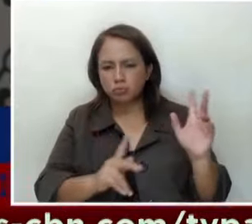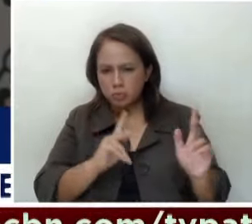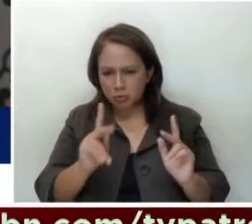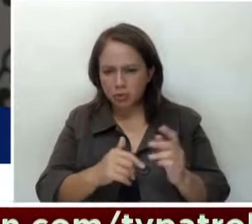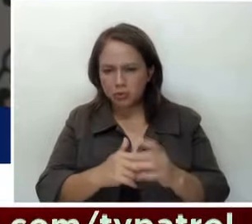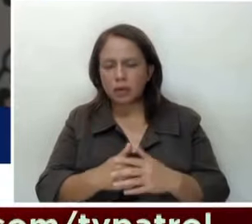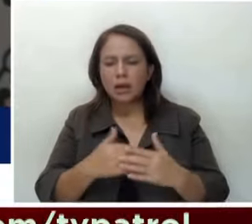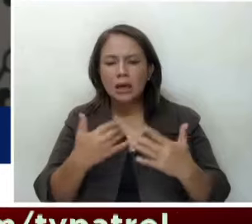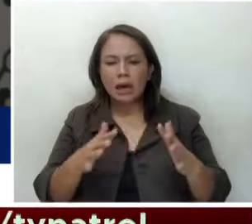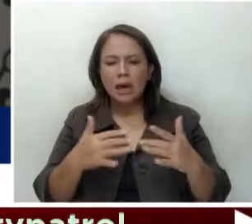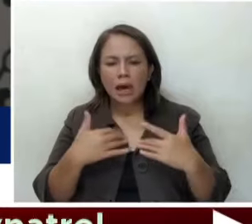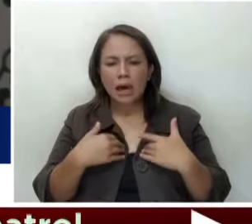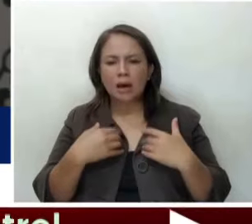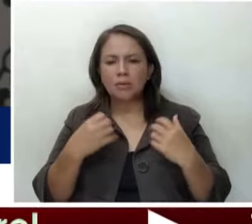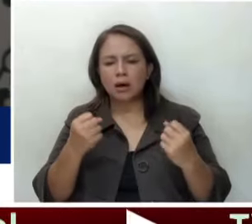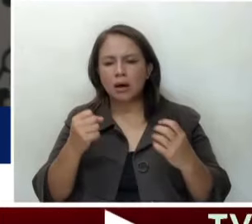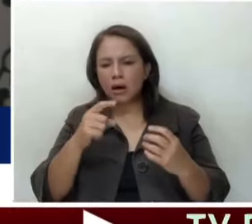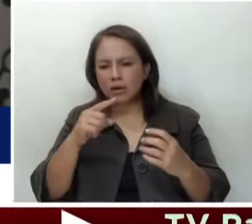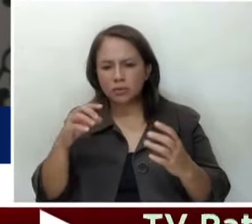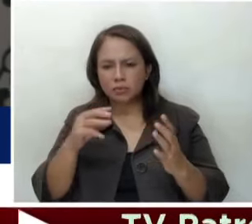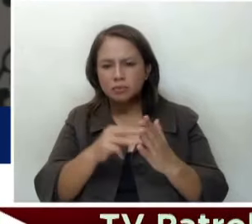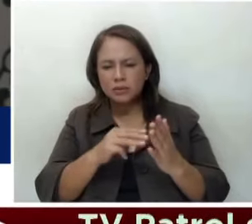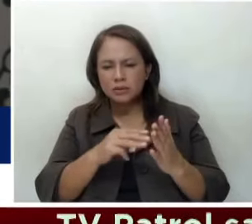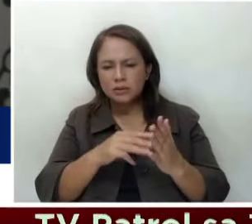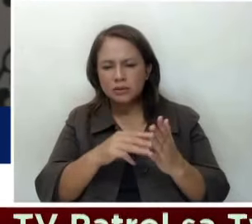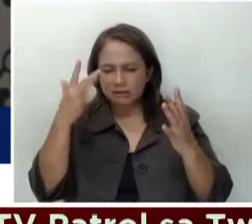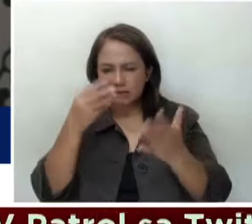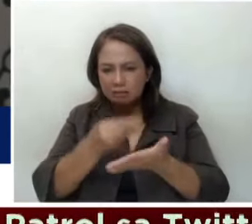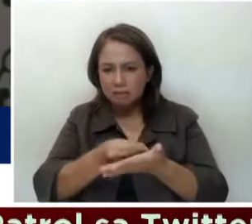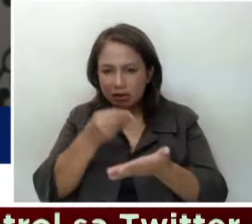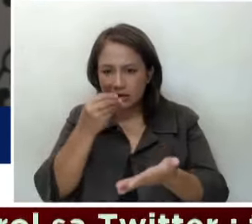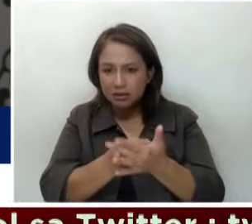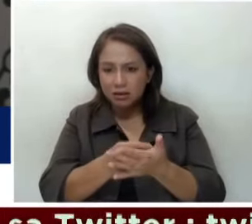have hundreds of millions of intelligence funds,